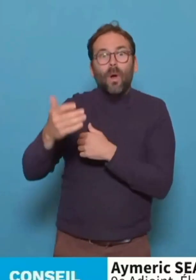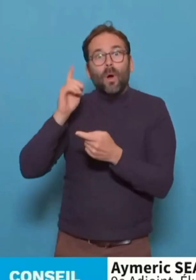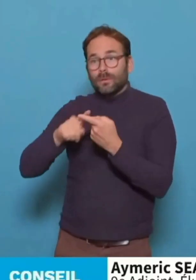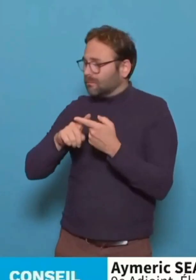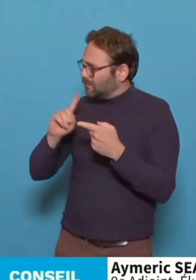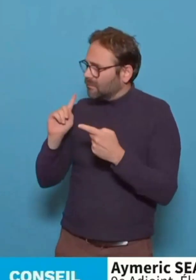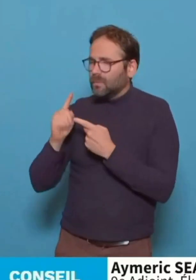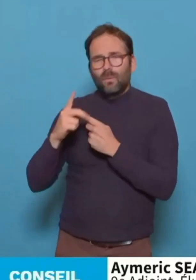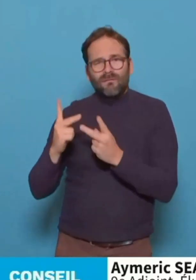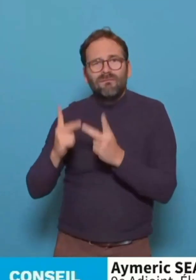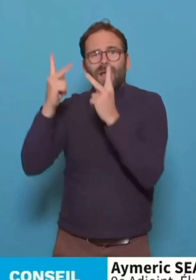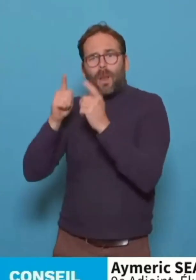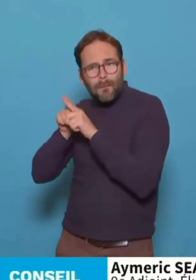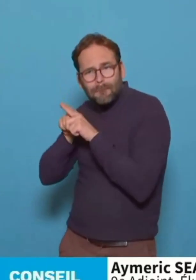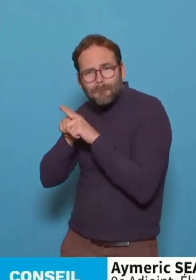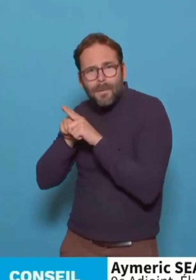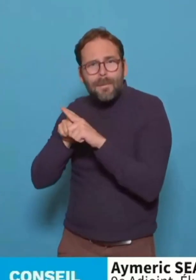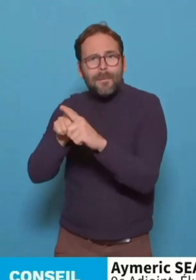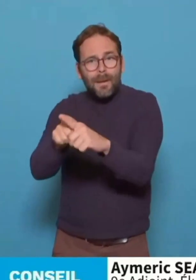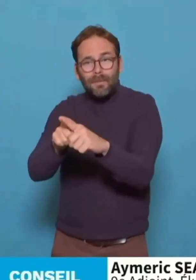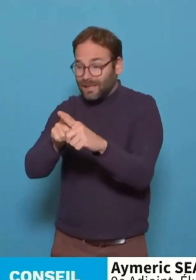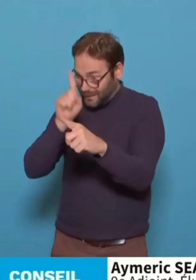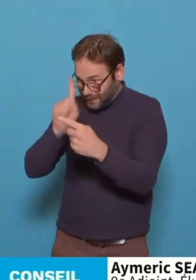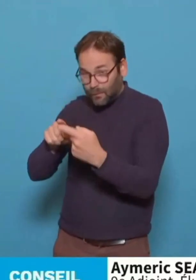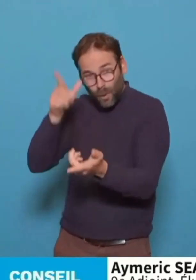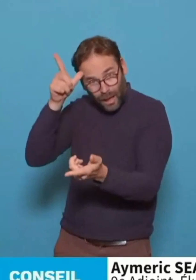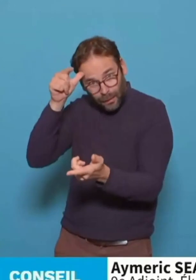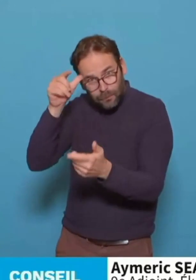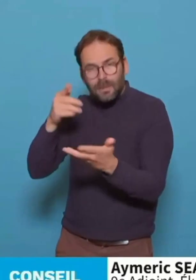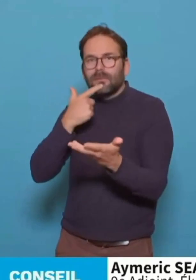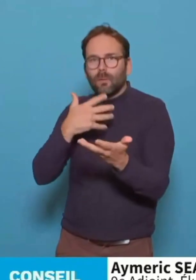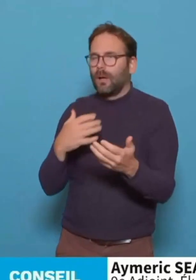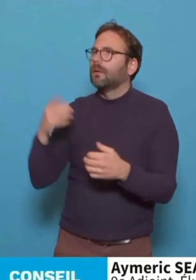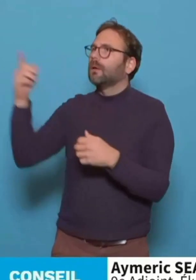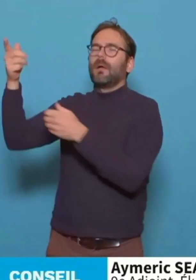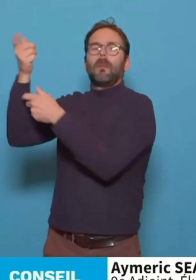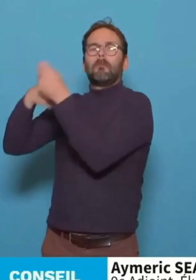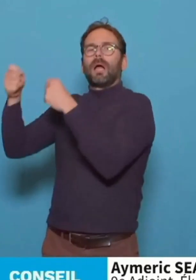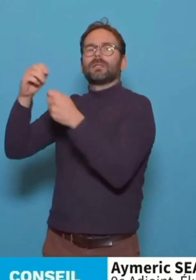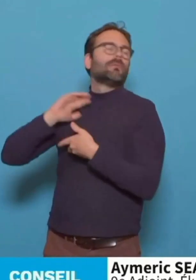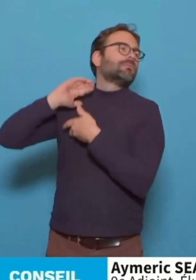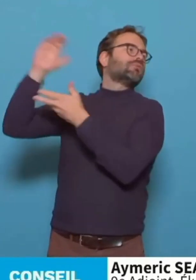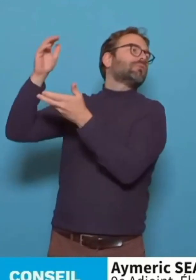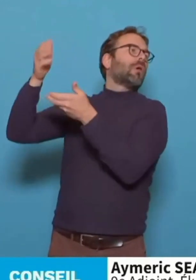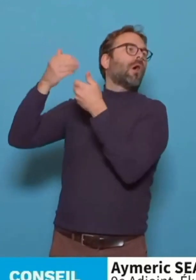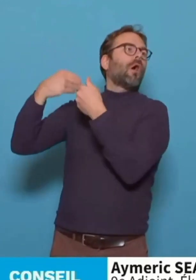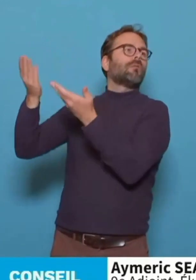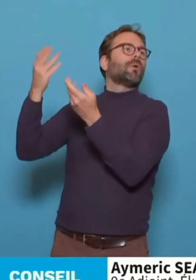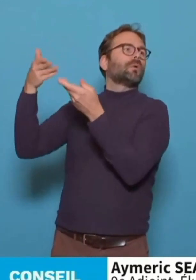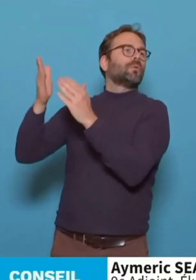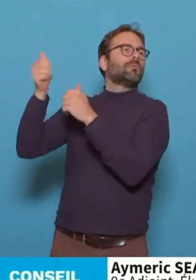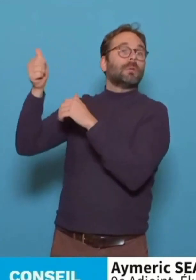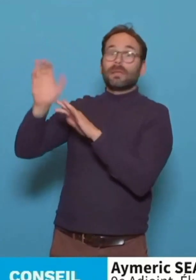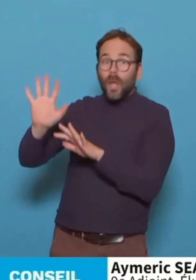que nous nommons République, c'est-à-dire, d'une part, on ne laisse pas tout au marché décider de l'offre culturelle, et d'autre part,